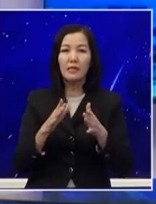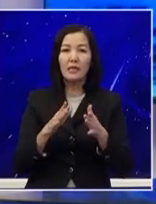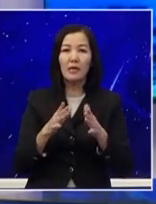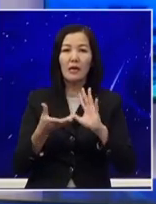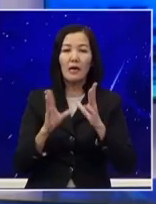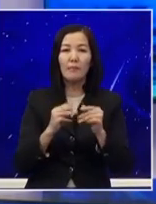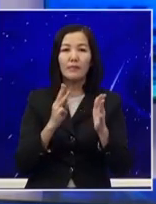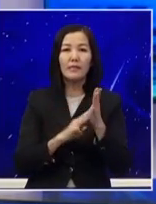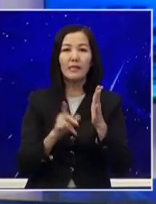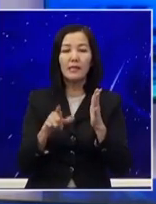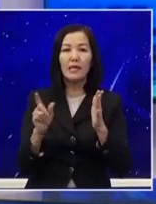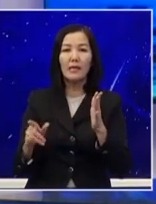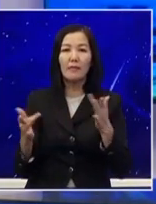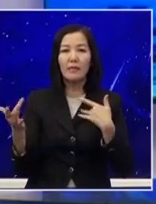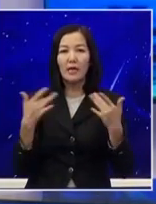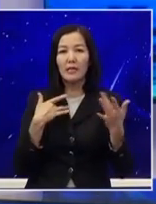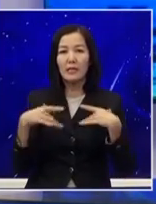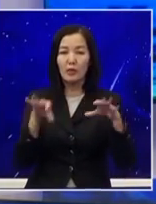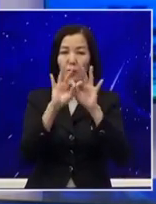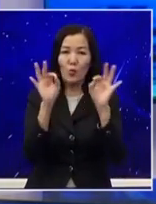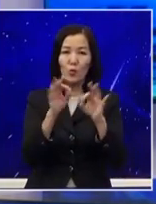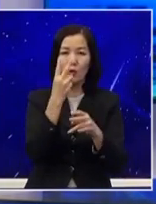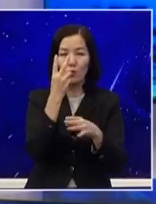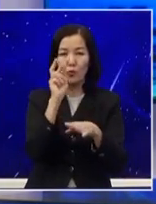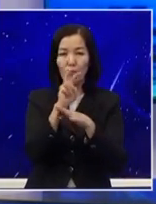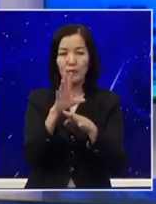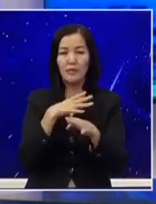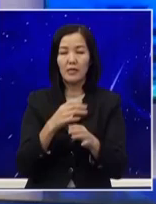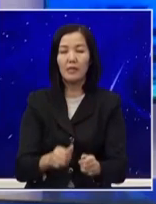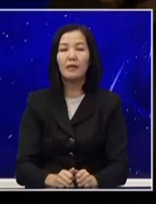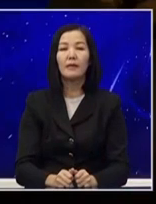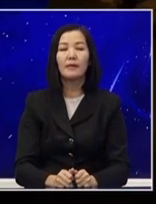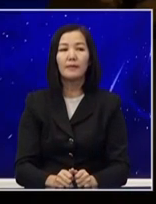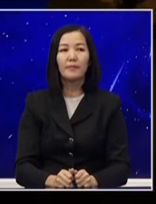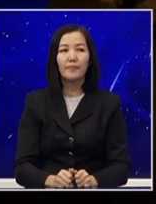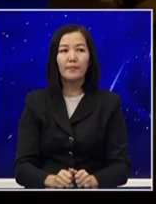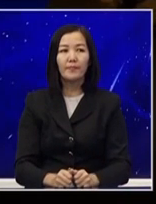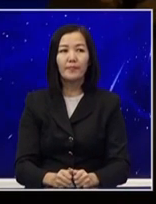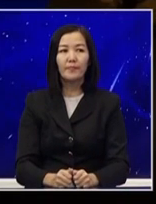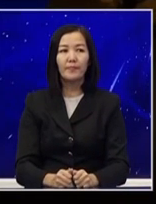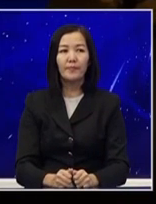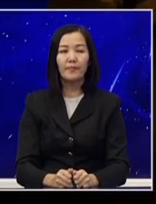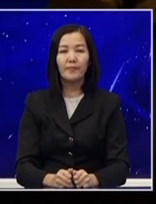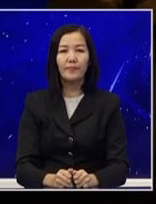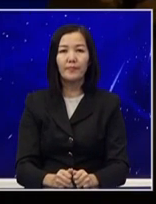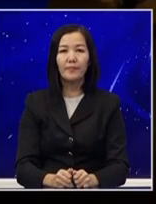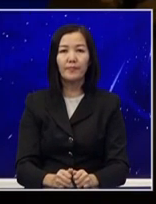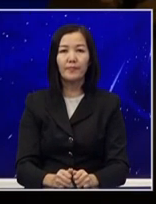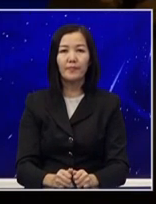сақталған қалпы 80 адам театр әртістерінің өнерін тамашалады. Мен беке болғым келмейді, келмейді.